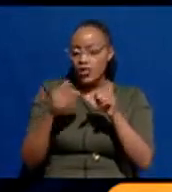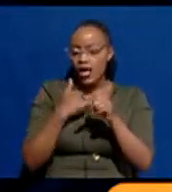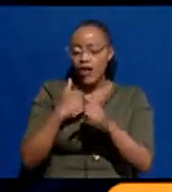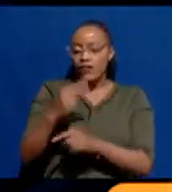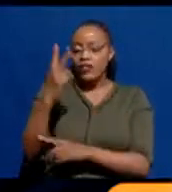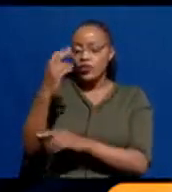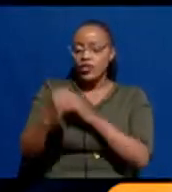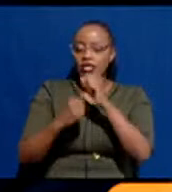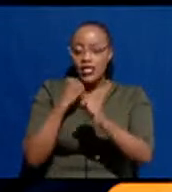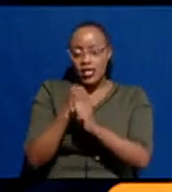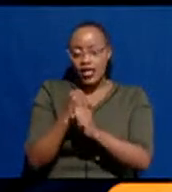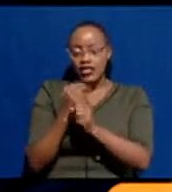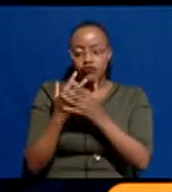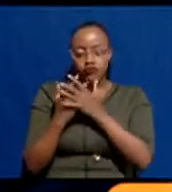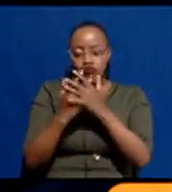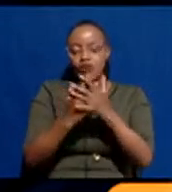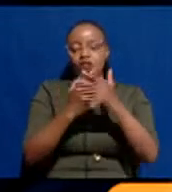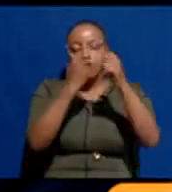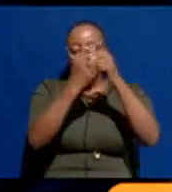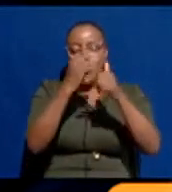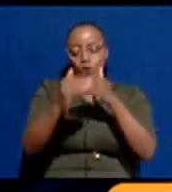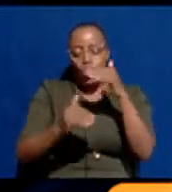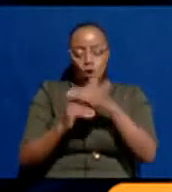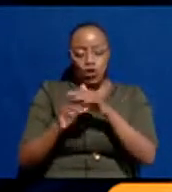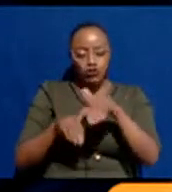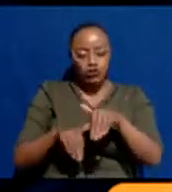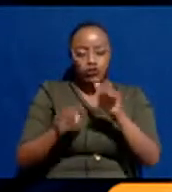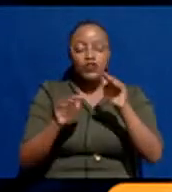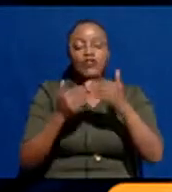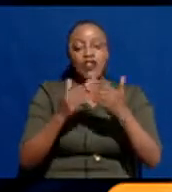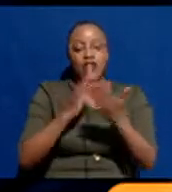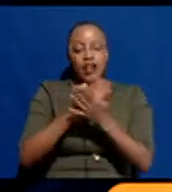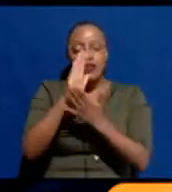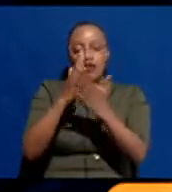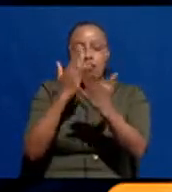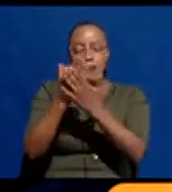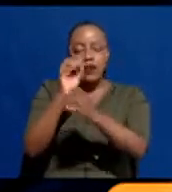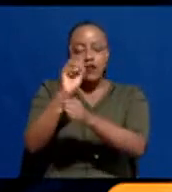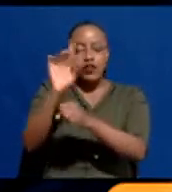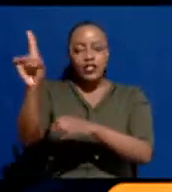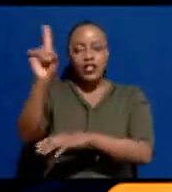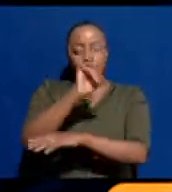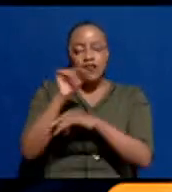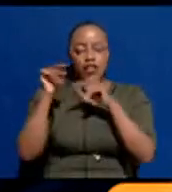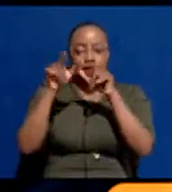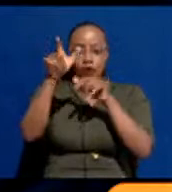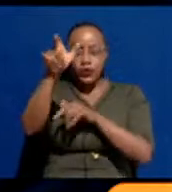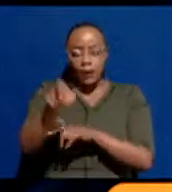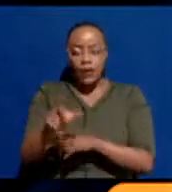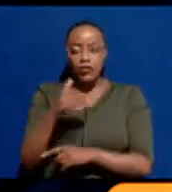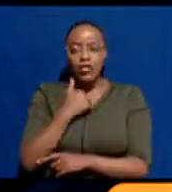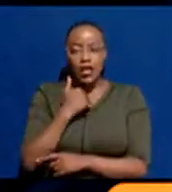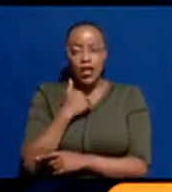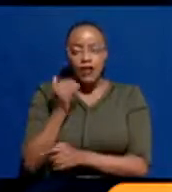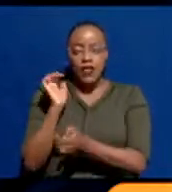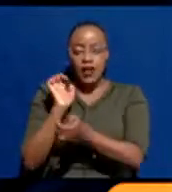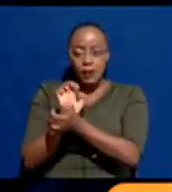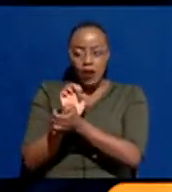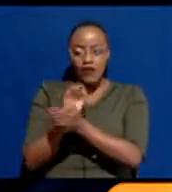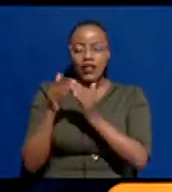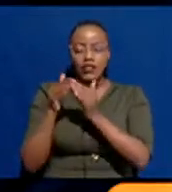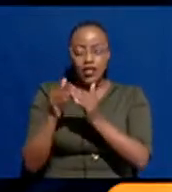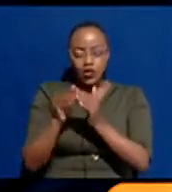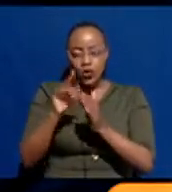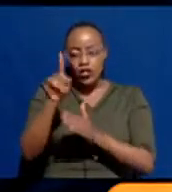years imprisonment. The sentences will run concurrently, right of appeal 14 days, and the accused person will be entered into the convicted sexual